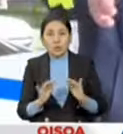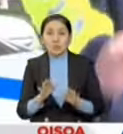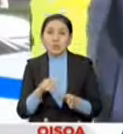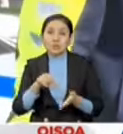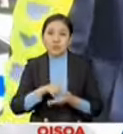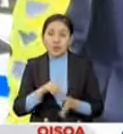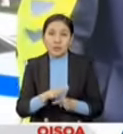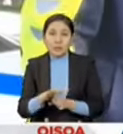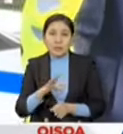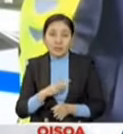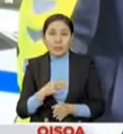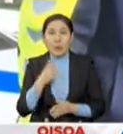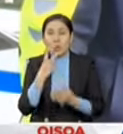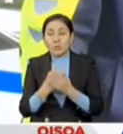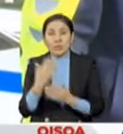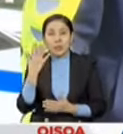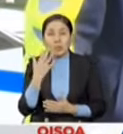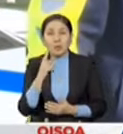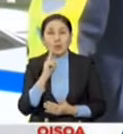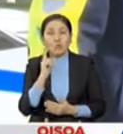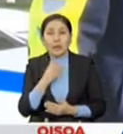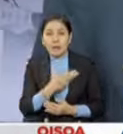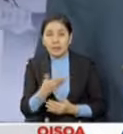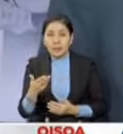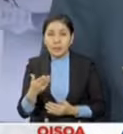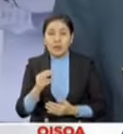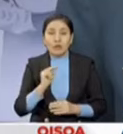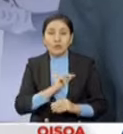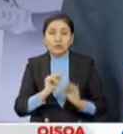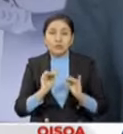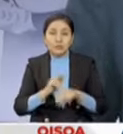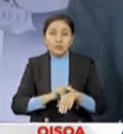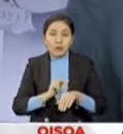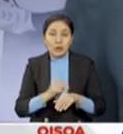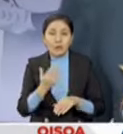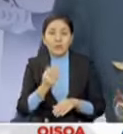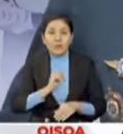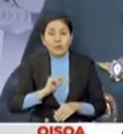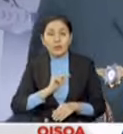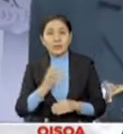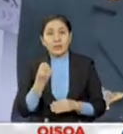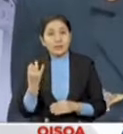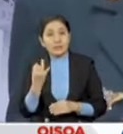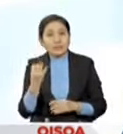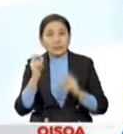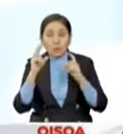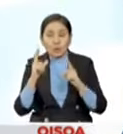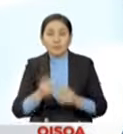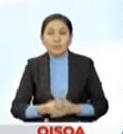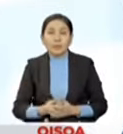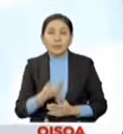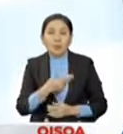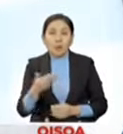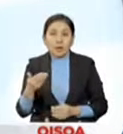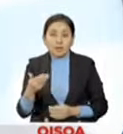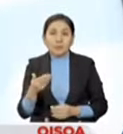ishtirok etishdi. Ko'zlangan maqsad yoshlarda ichki ishlar faoliyatiga yanada qiziqish uyg'otish.